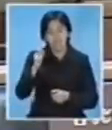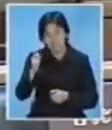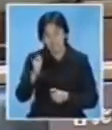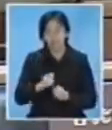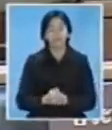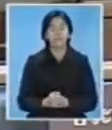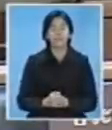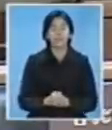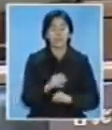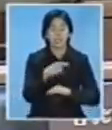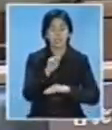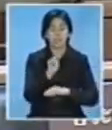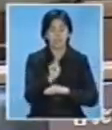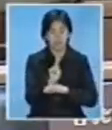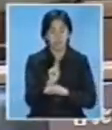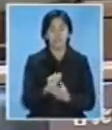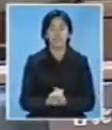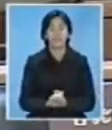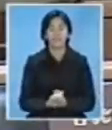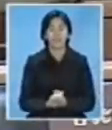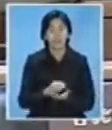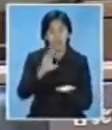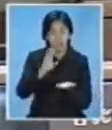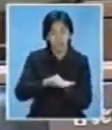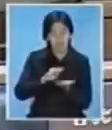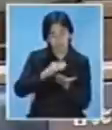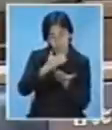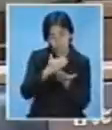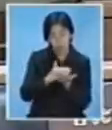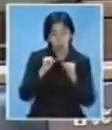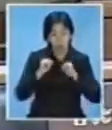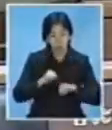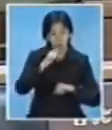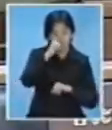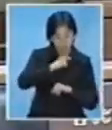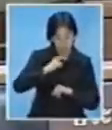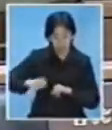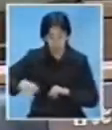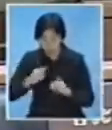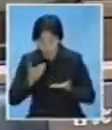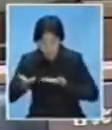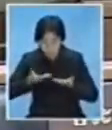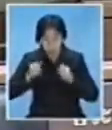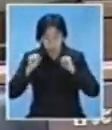JDA ท่านประธานที่เคารพคะตามบันทึกความเข้าใจระหว่างไทยกัมพูชาของปี